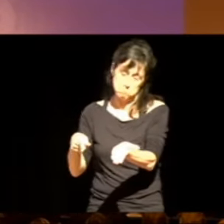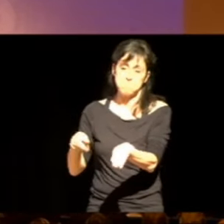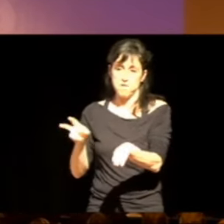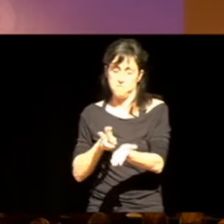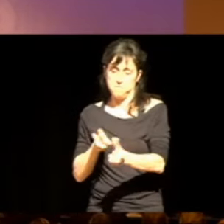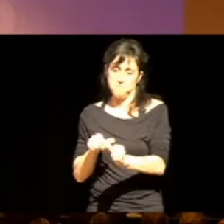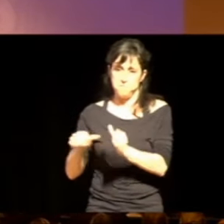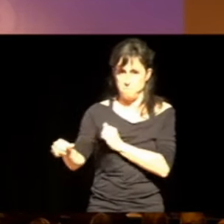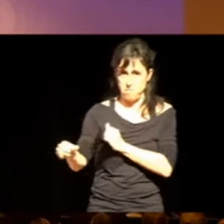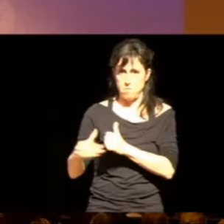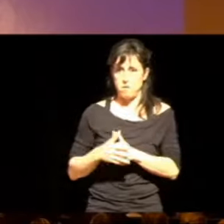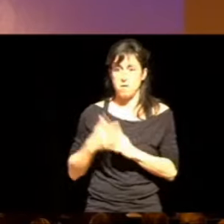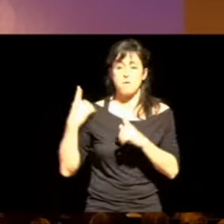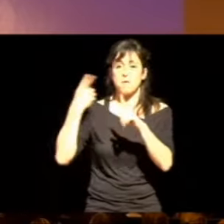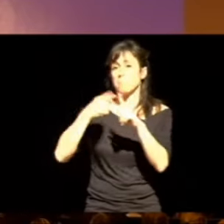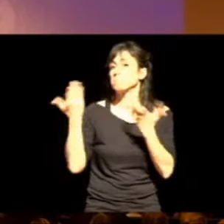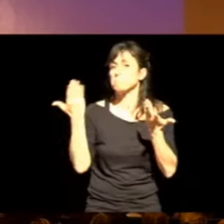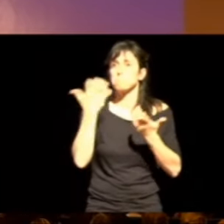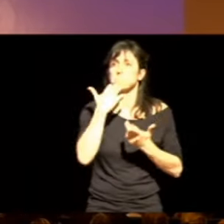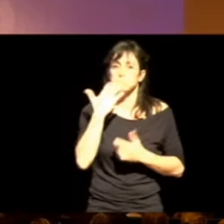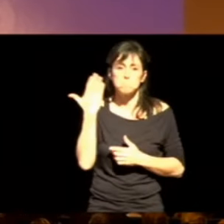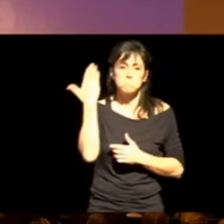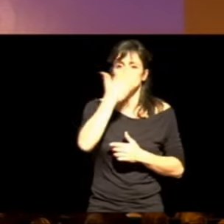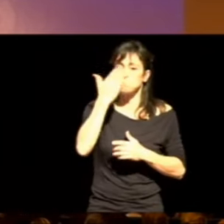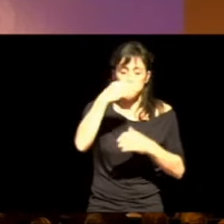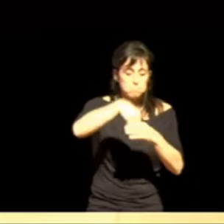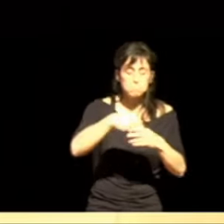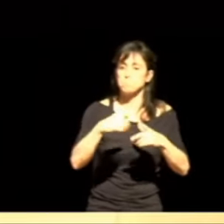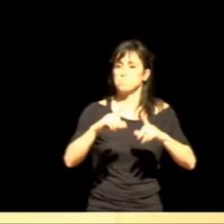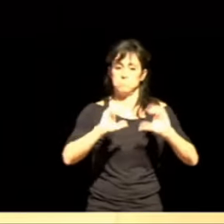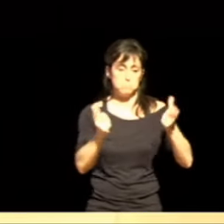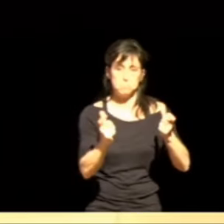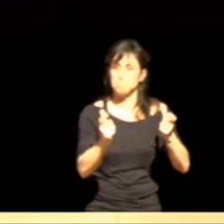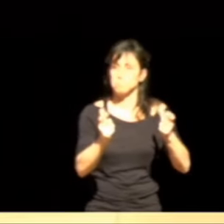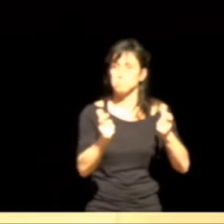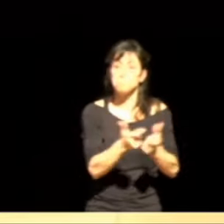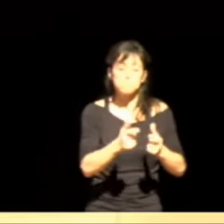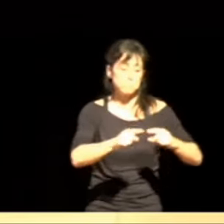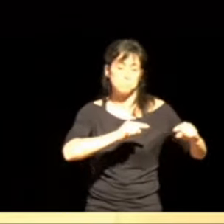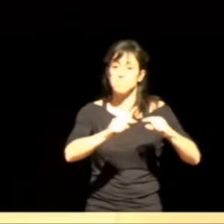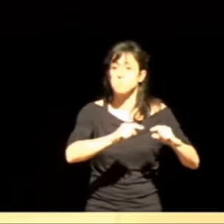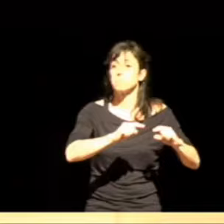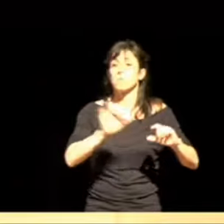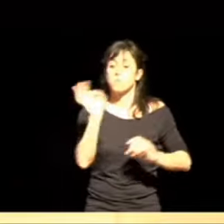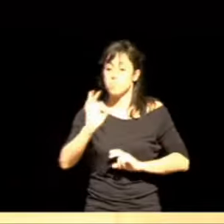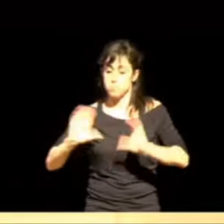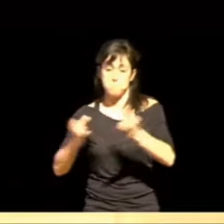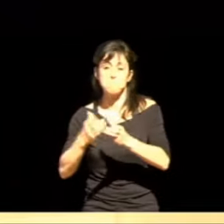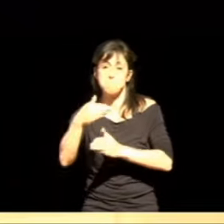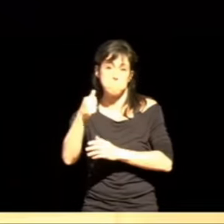Horren bitartez, ba, ikastetxeko zuzendaritza taldeak edo bat taldeak edo bueno, erabakitzen den zera, egiturak,